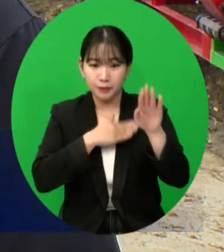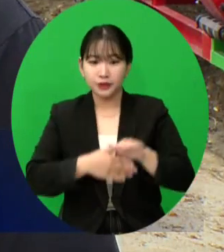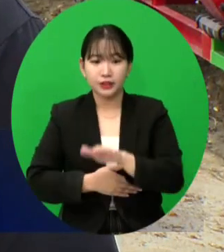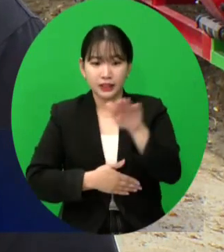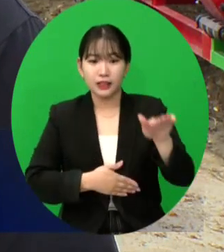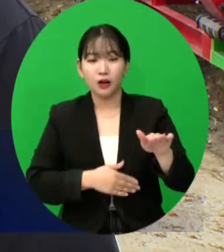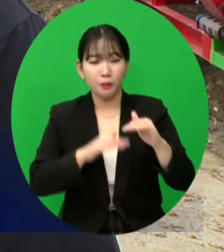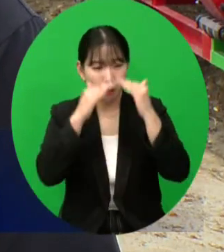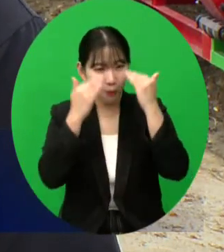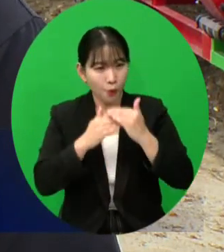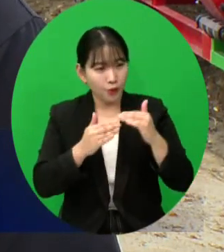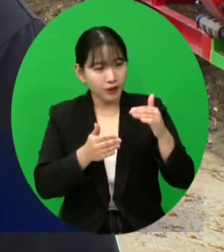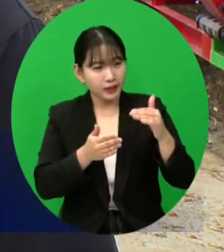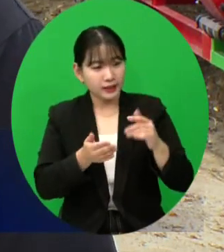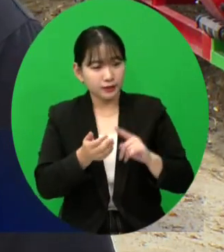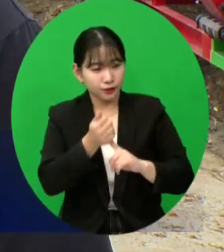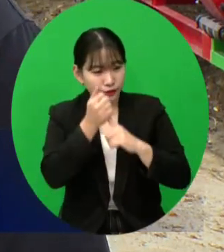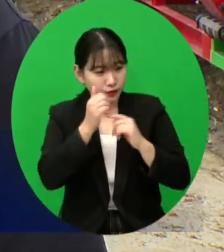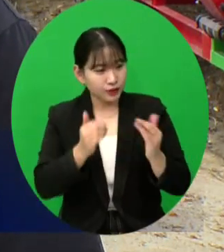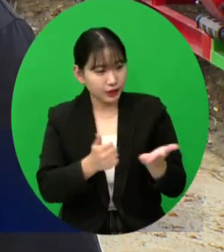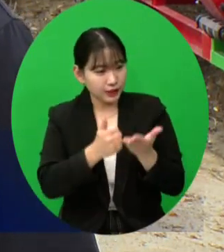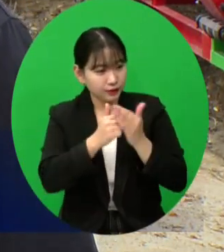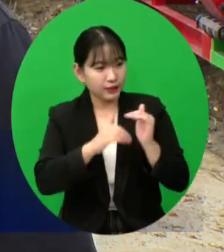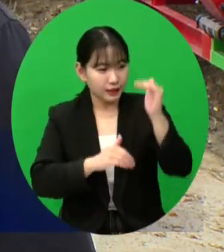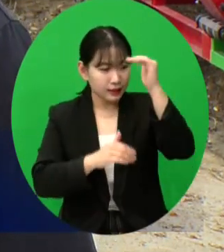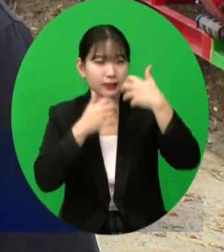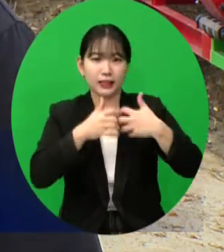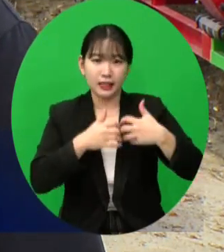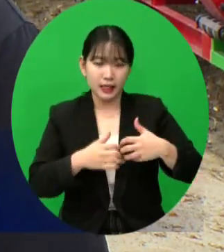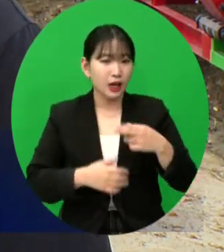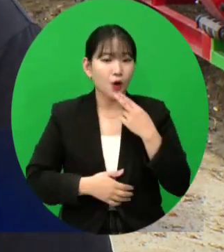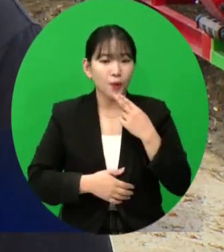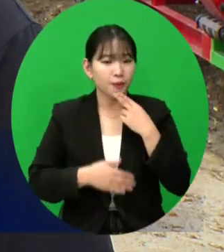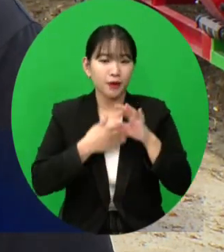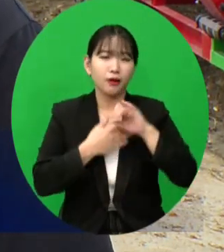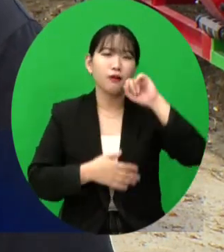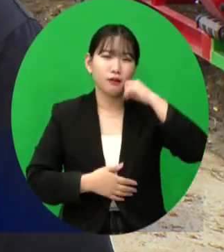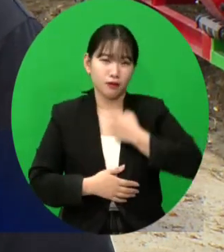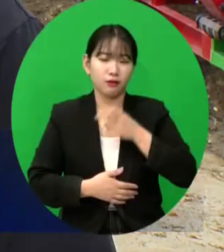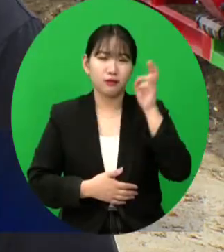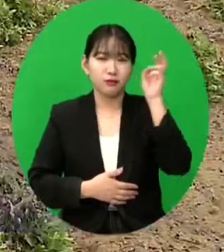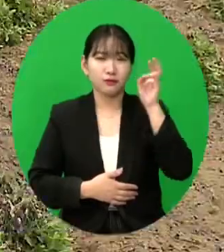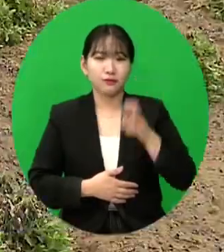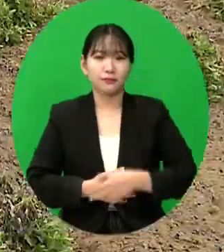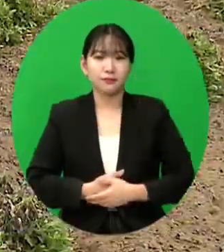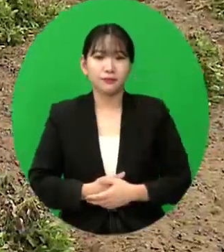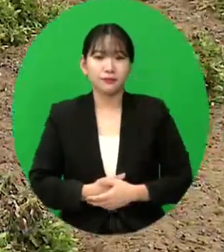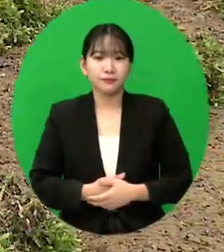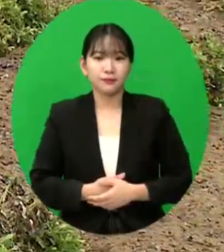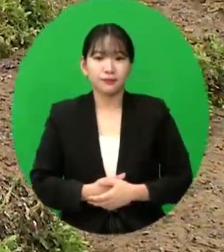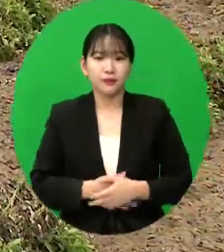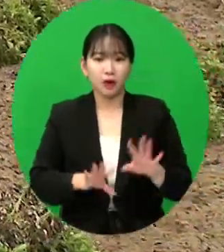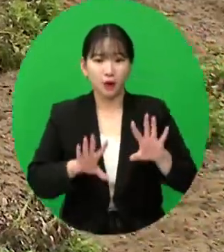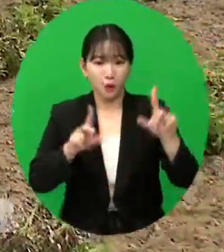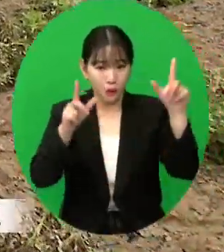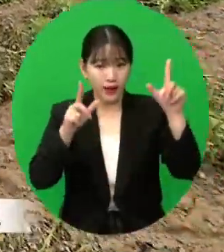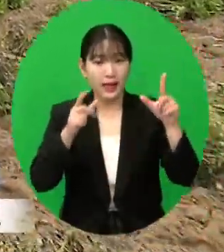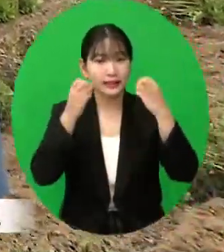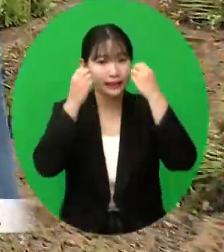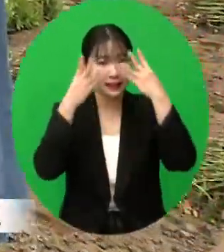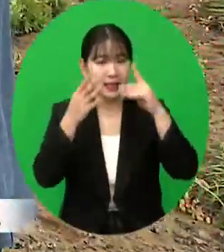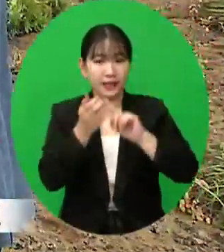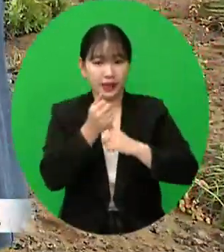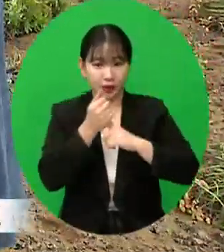앞으로는 저희가 이런 정과정을 기계화를 하지 않으면 어려운 농사가 되기 때문에 올해 산 신안